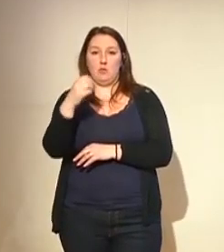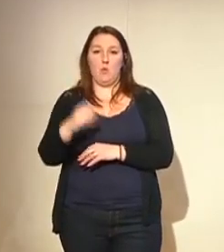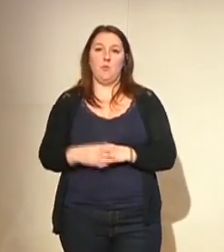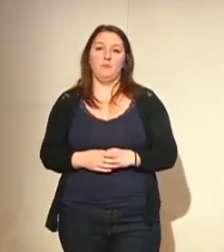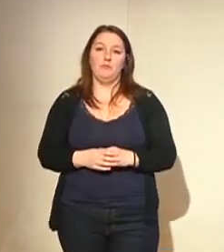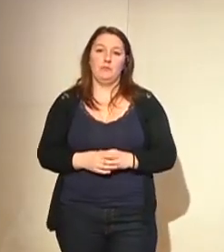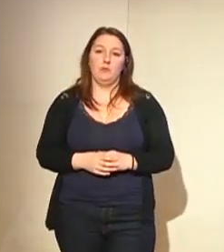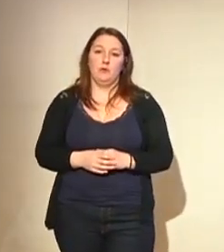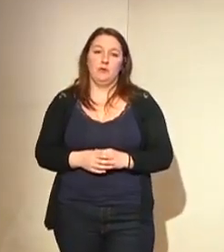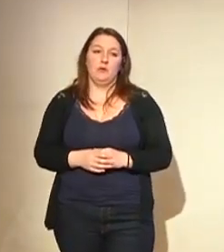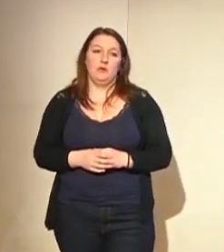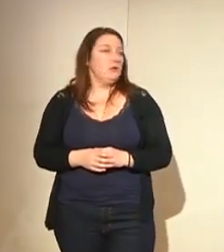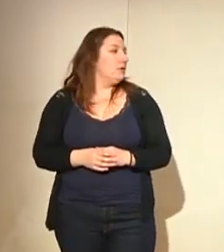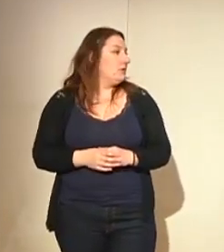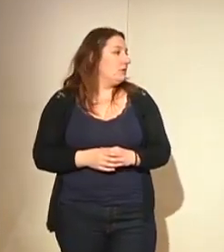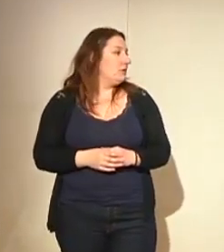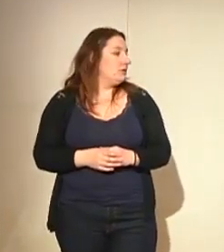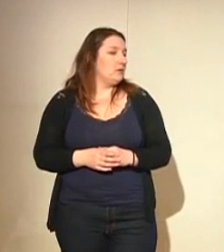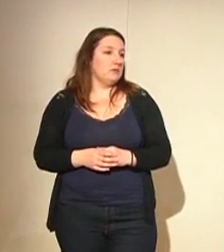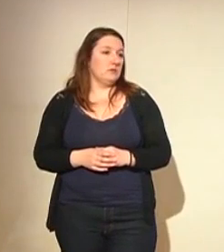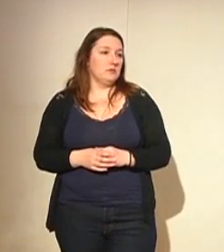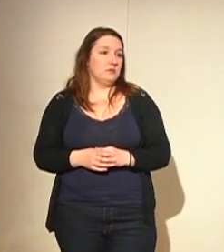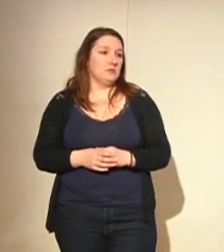dornano et c'est